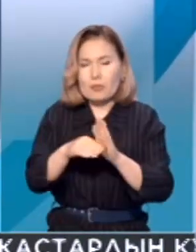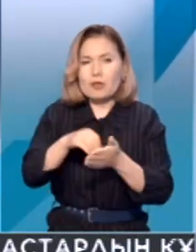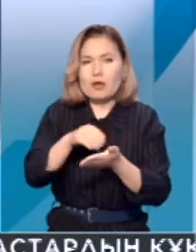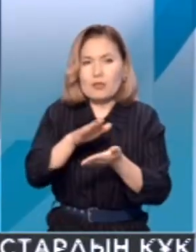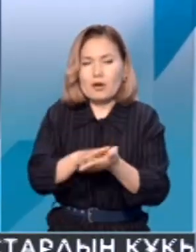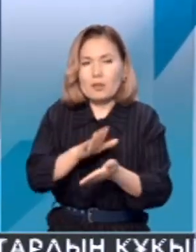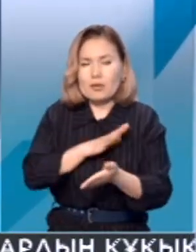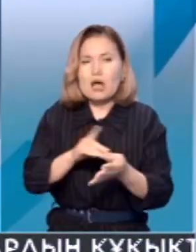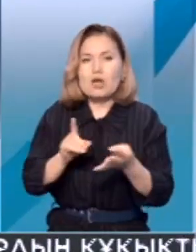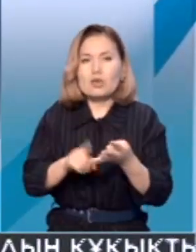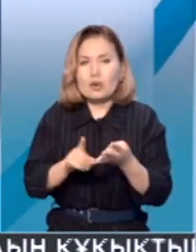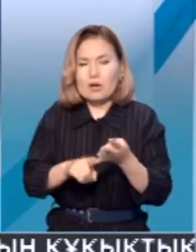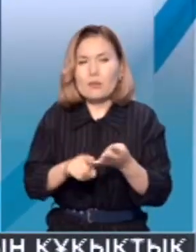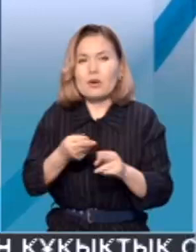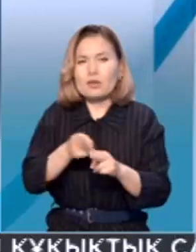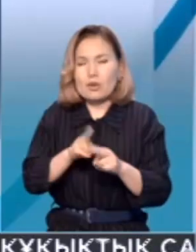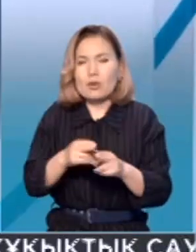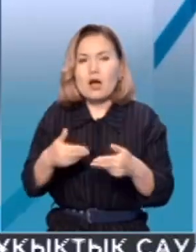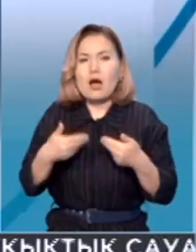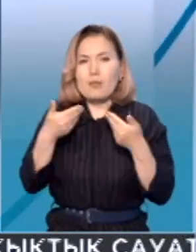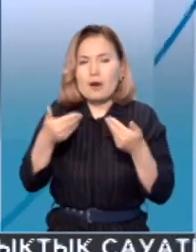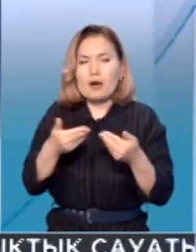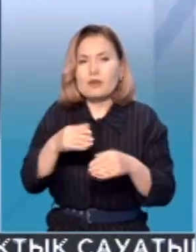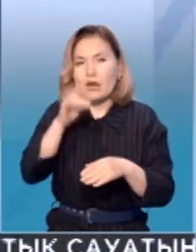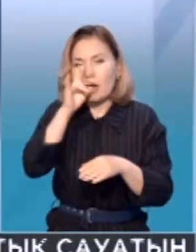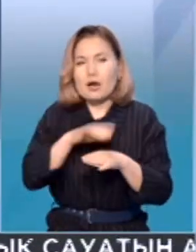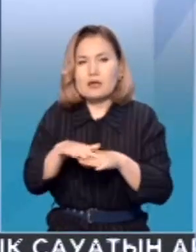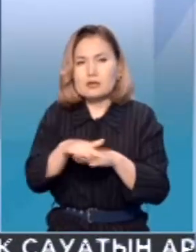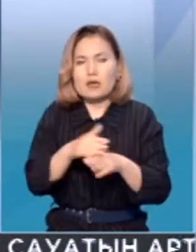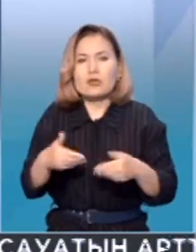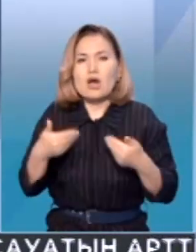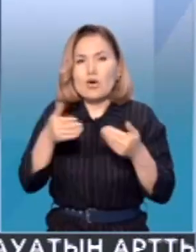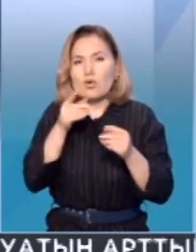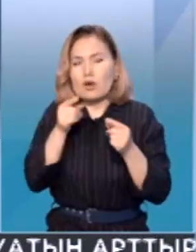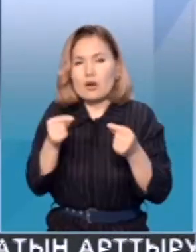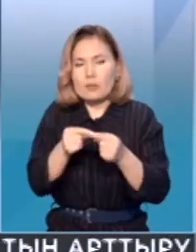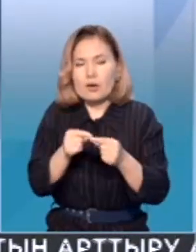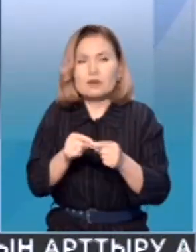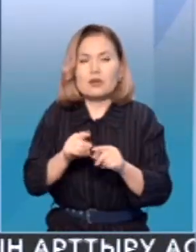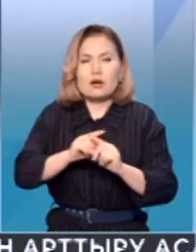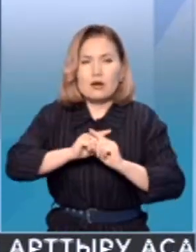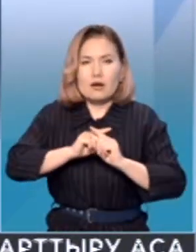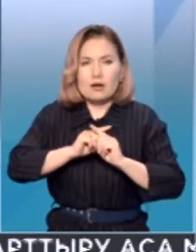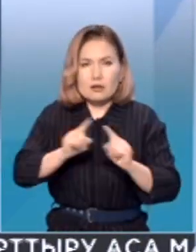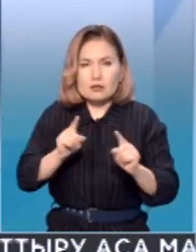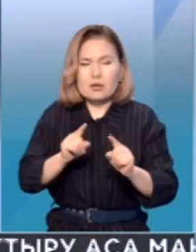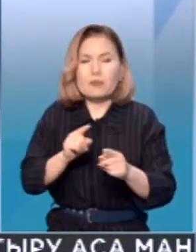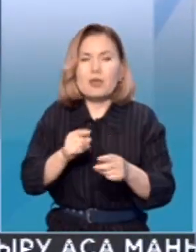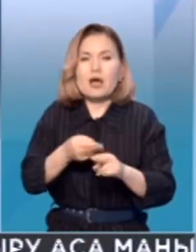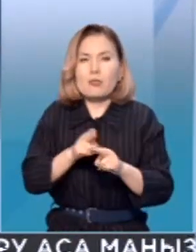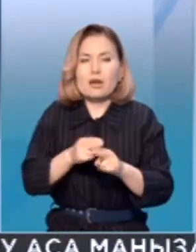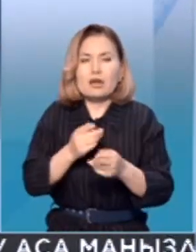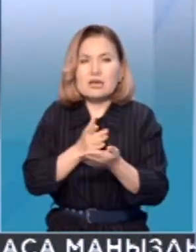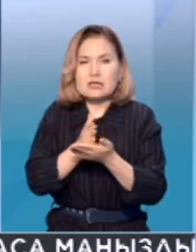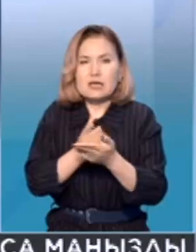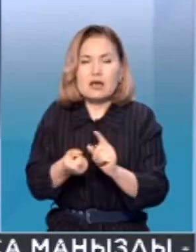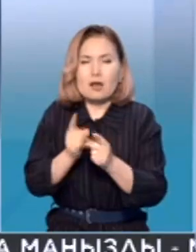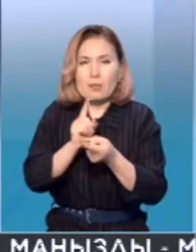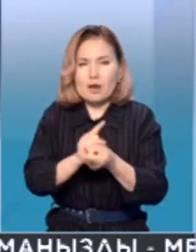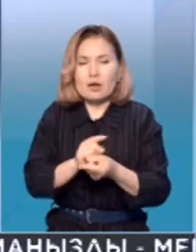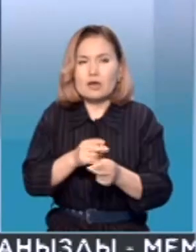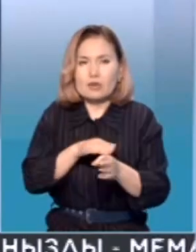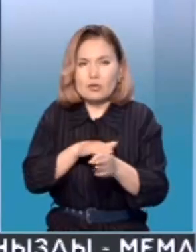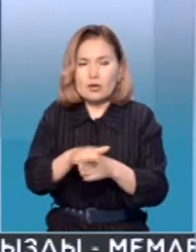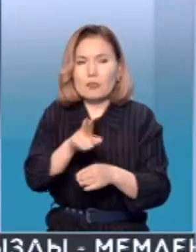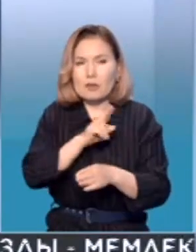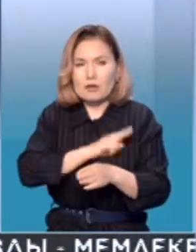берді. Төртіншіден, аталған бастаманың жұртшылыққа ұсынылған уақытын да ерекше атап өткен жөн. Біз қазір саяси реформалардың басым бөлігін